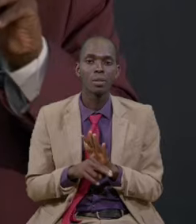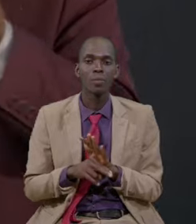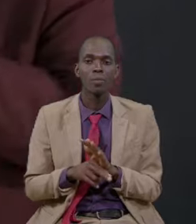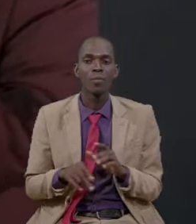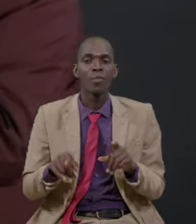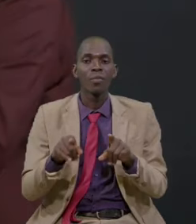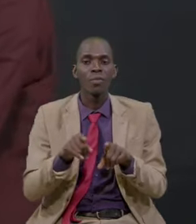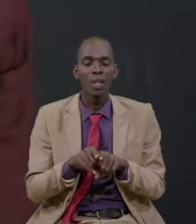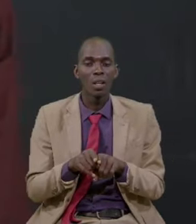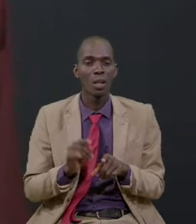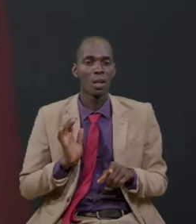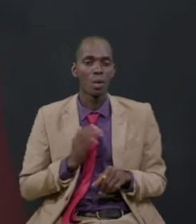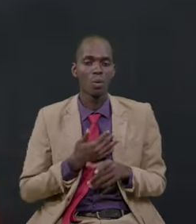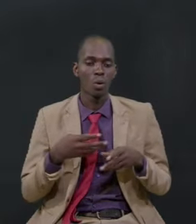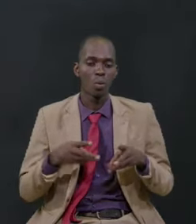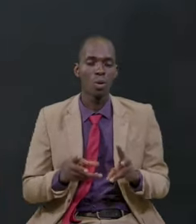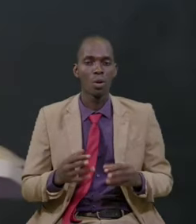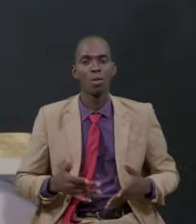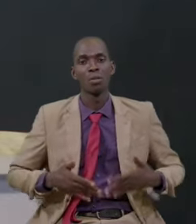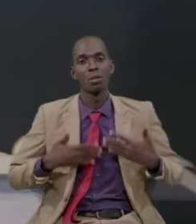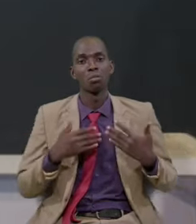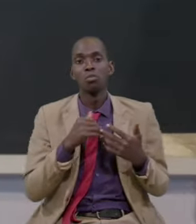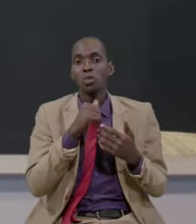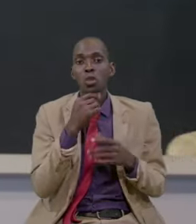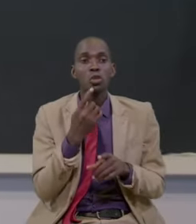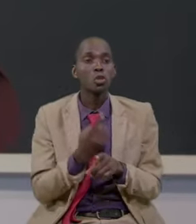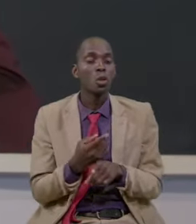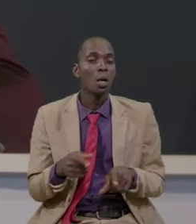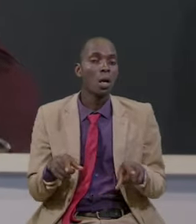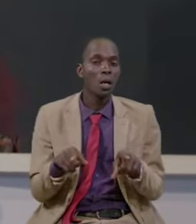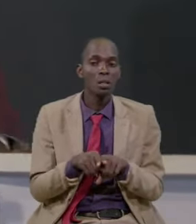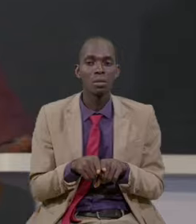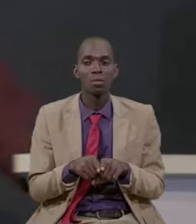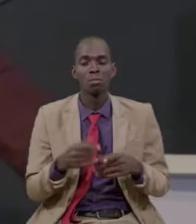comme mode de vie. Pas seulement aujourd'hui,